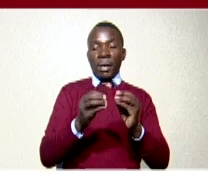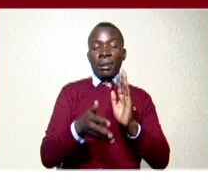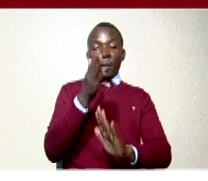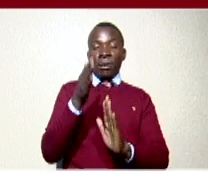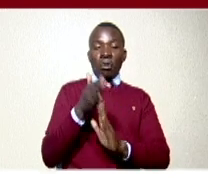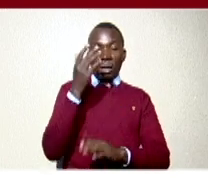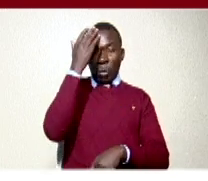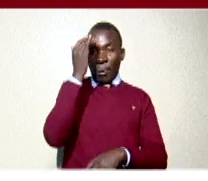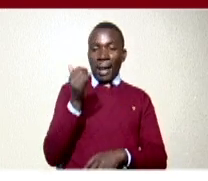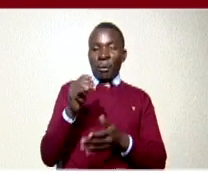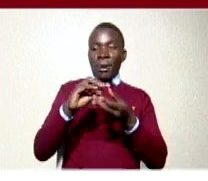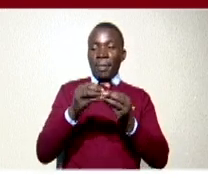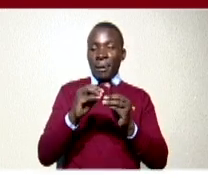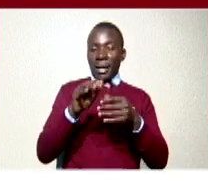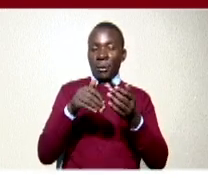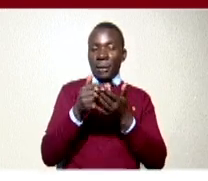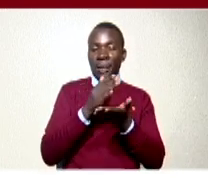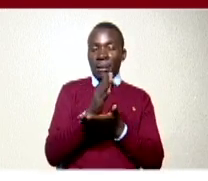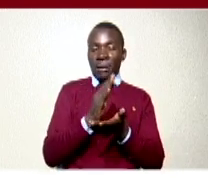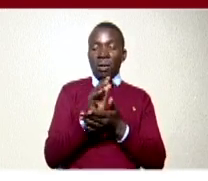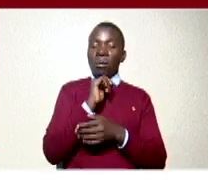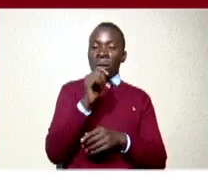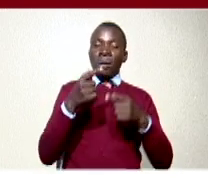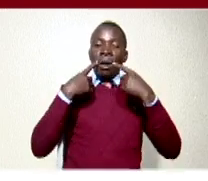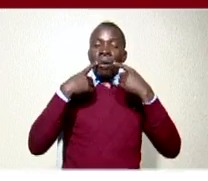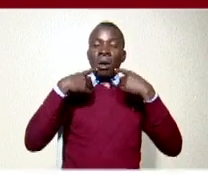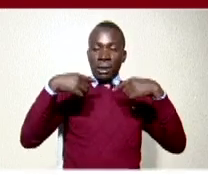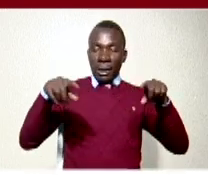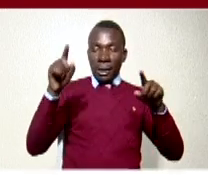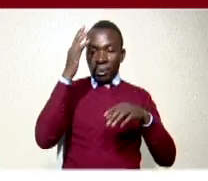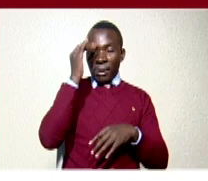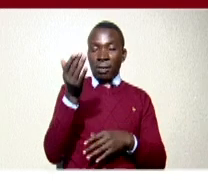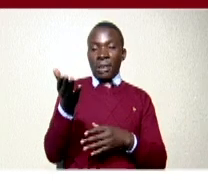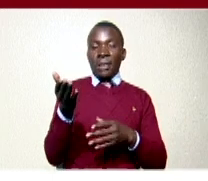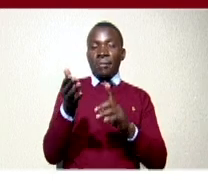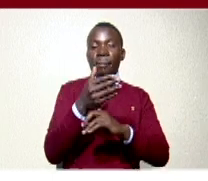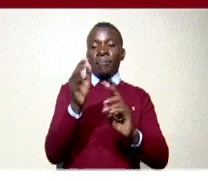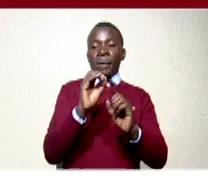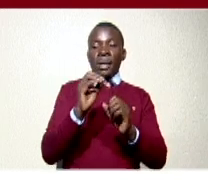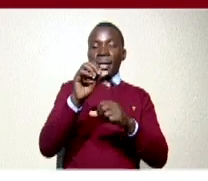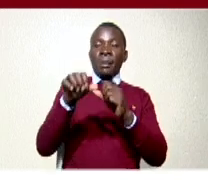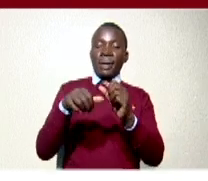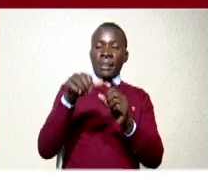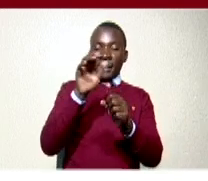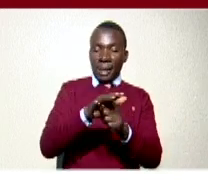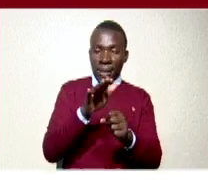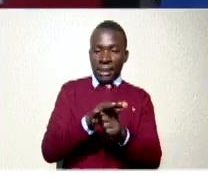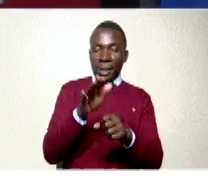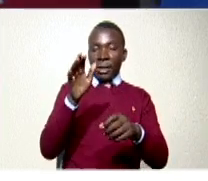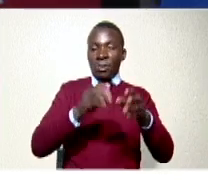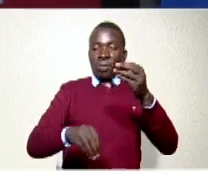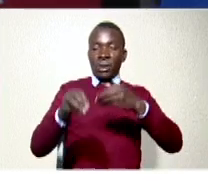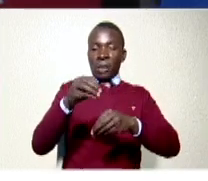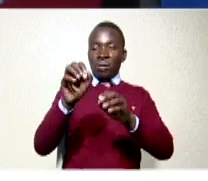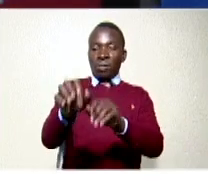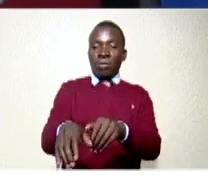ko imibare yose nyirizina itari yatangazwa kuko hariba itaraboneka cyane cyane ibijyanye n'umusaruro